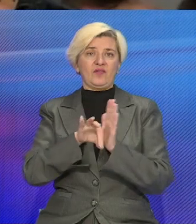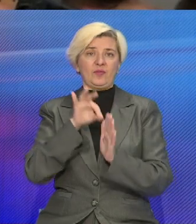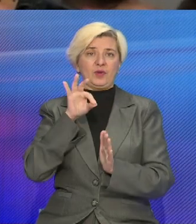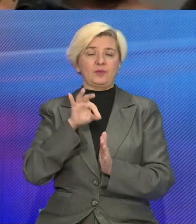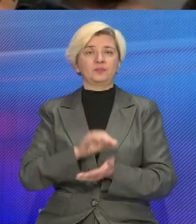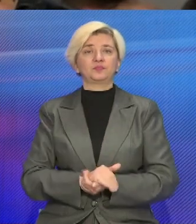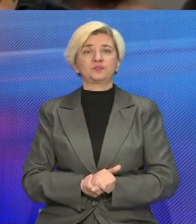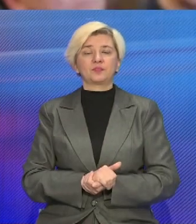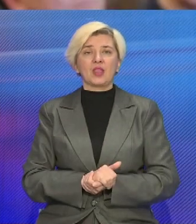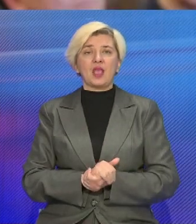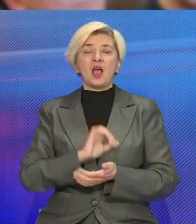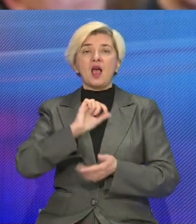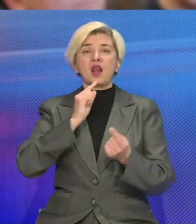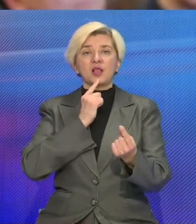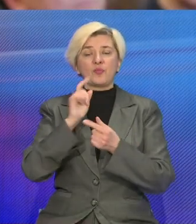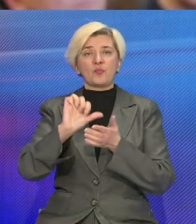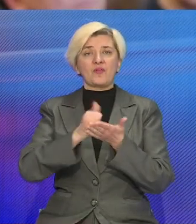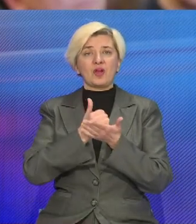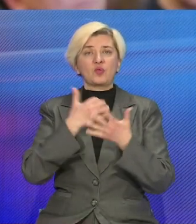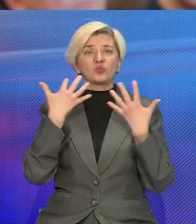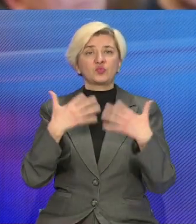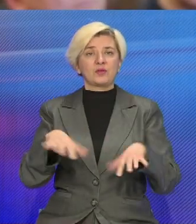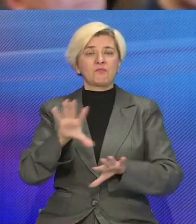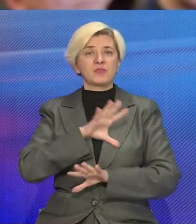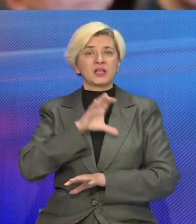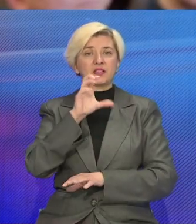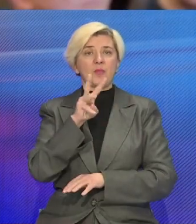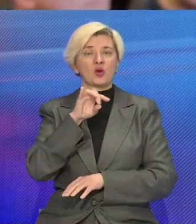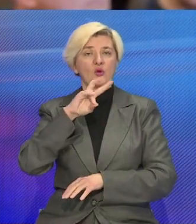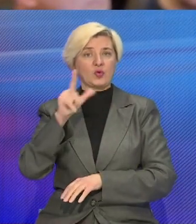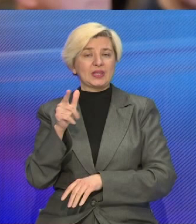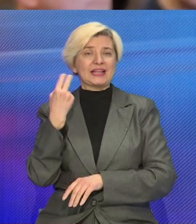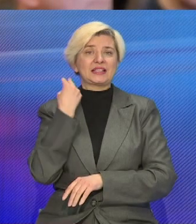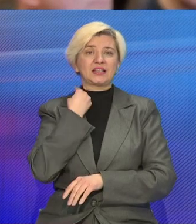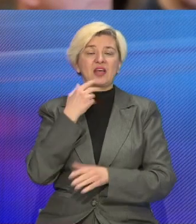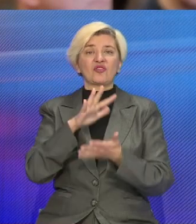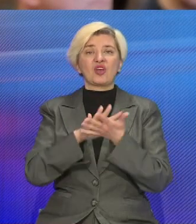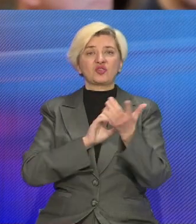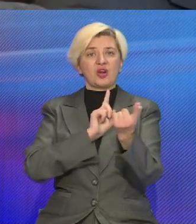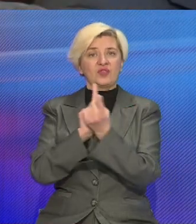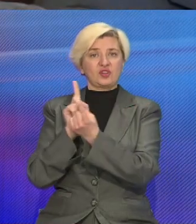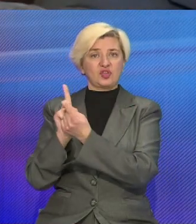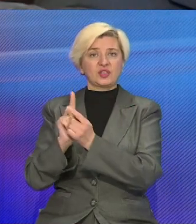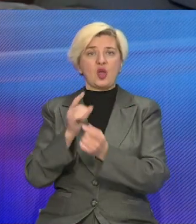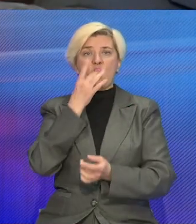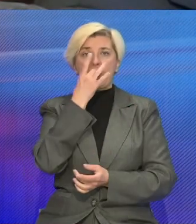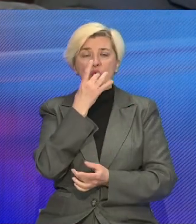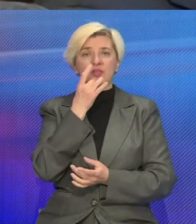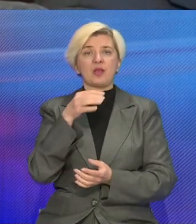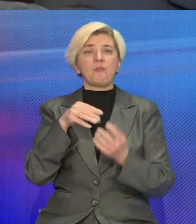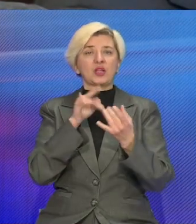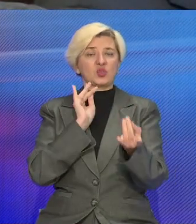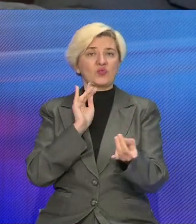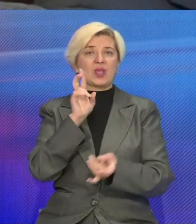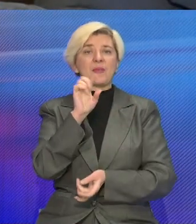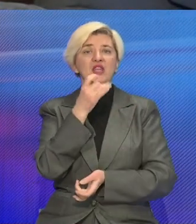Розмови об головним пройшли вже у Сморгоні і Ліді. Далі заплановані зустрічі з активом Гродзенського, Мостовського, Берестовицького,